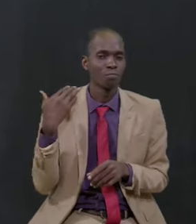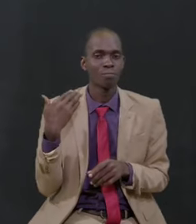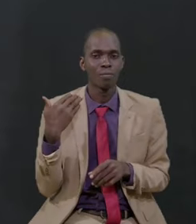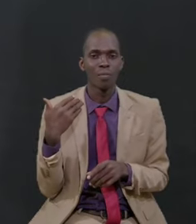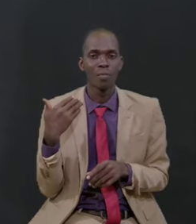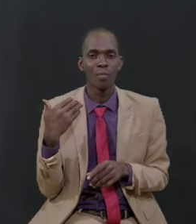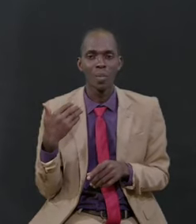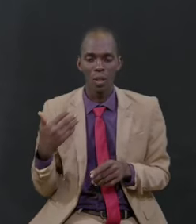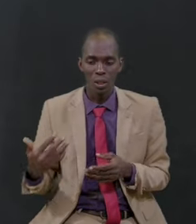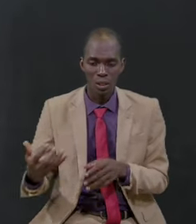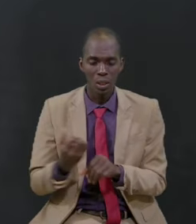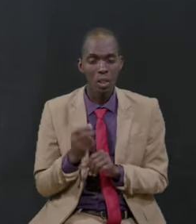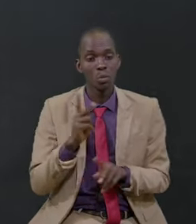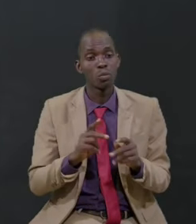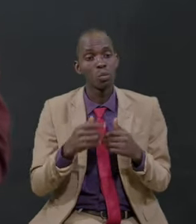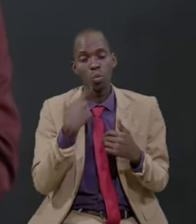restaurez-les.